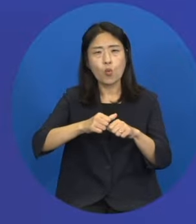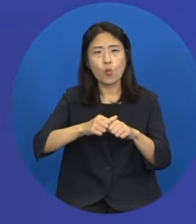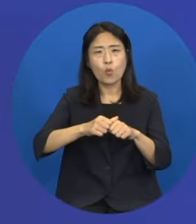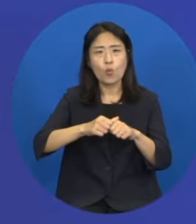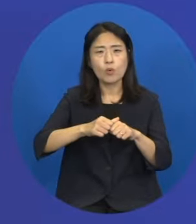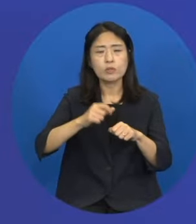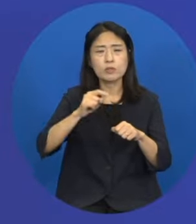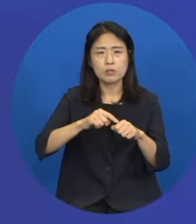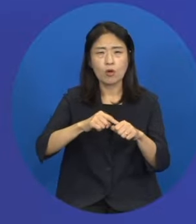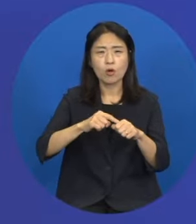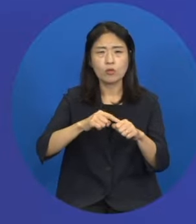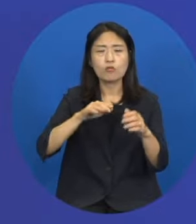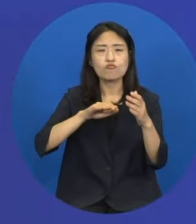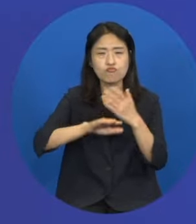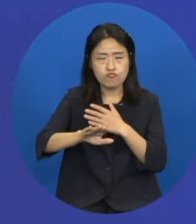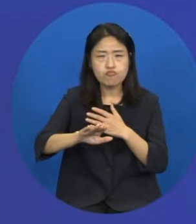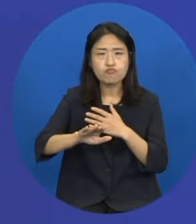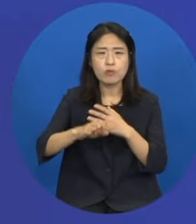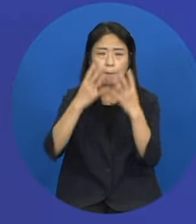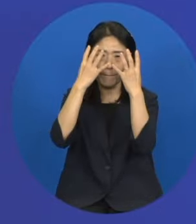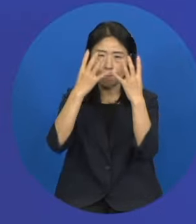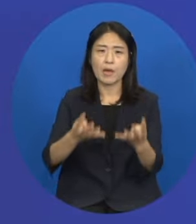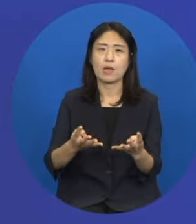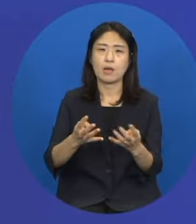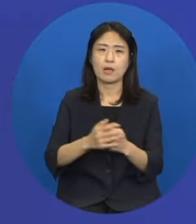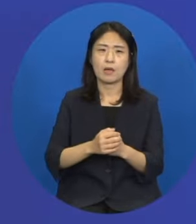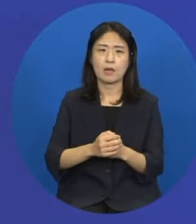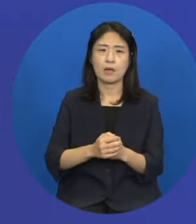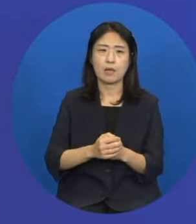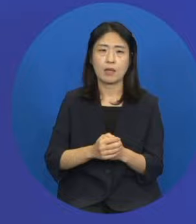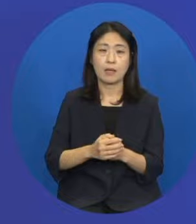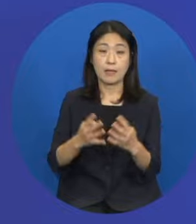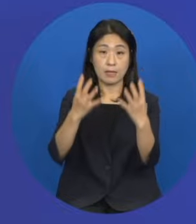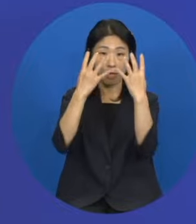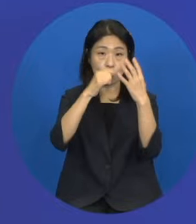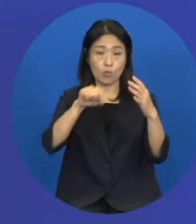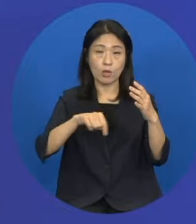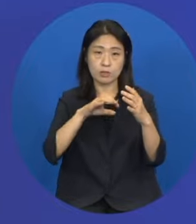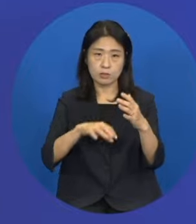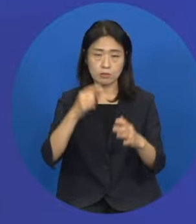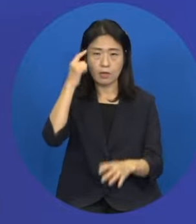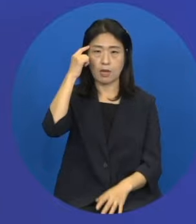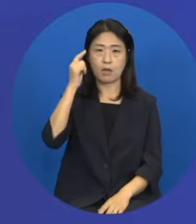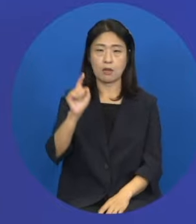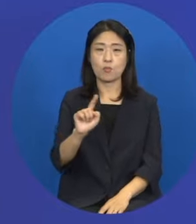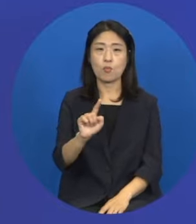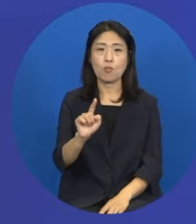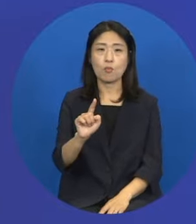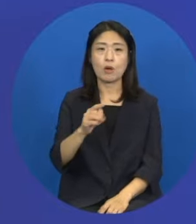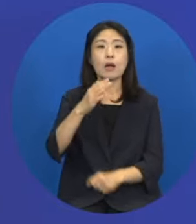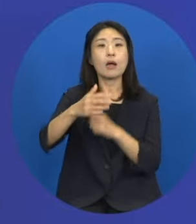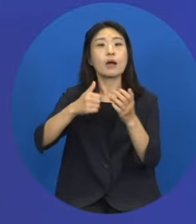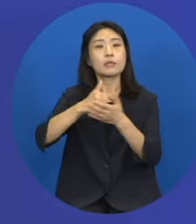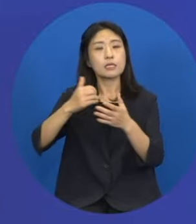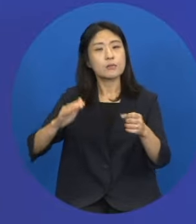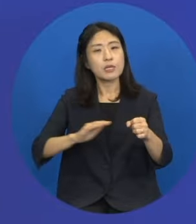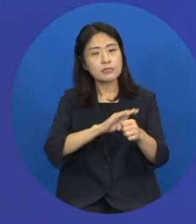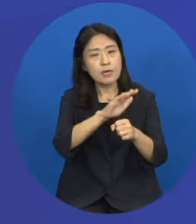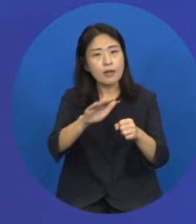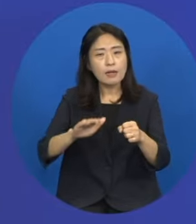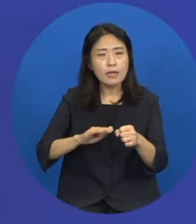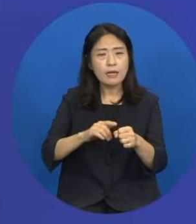되었습니다라고 그분이 간증을 하시면서 감옥에서 깨달은 것이 무엇이냐면 하나님의 사랑의 가장 큰